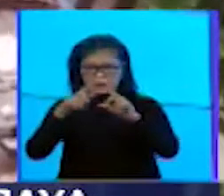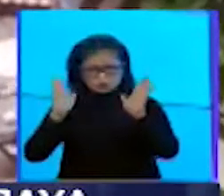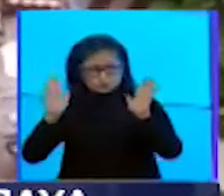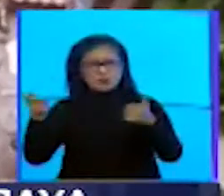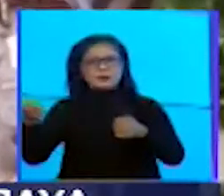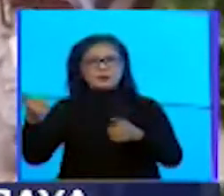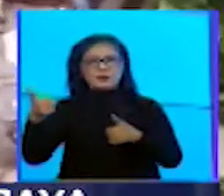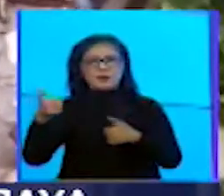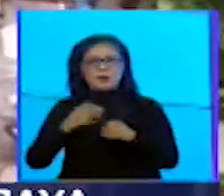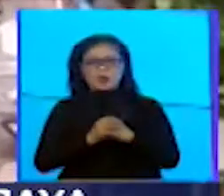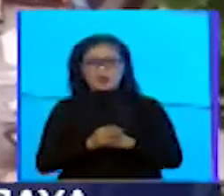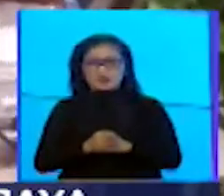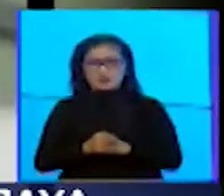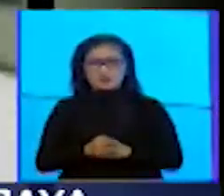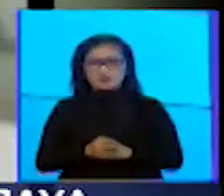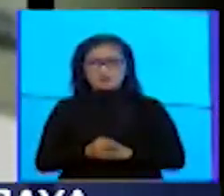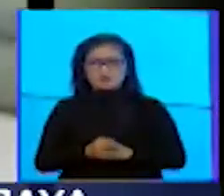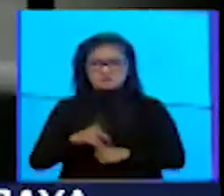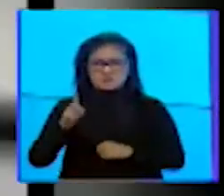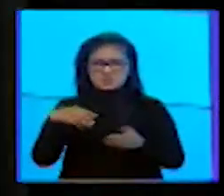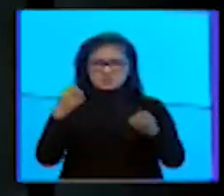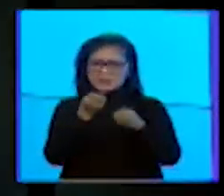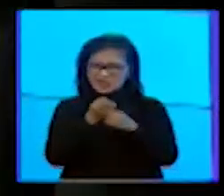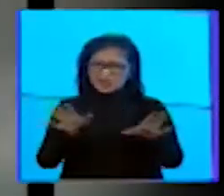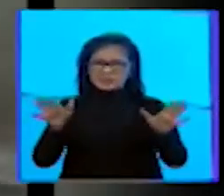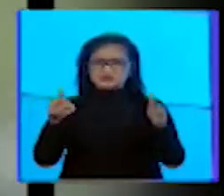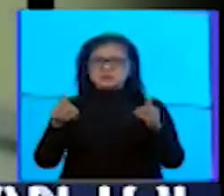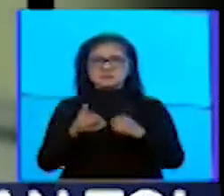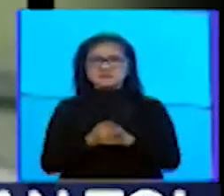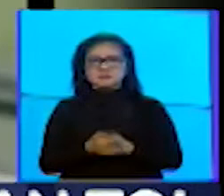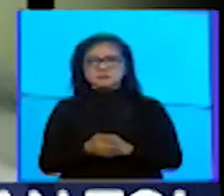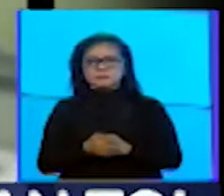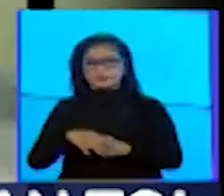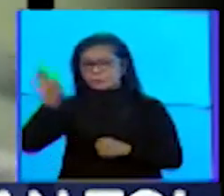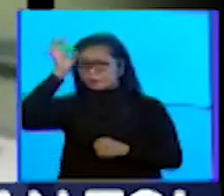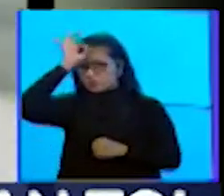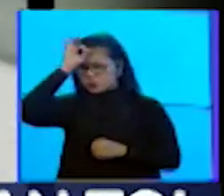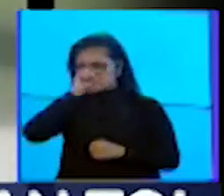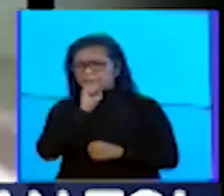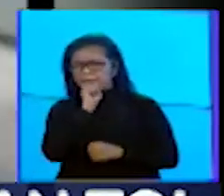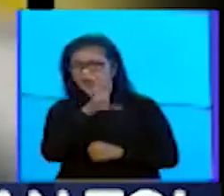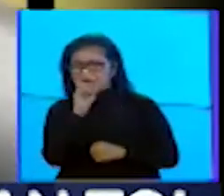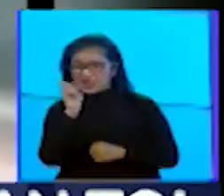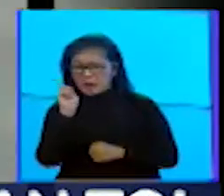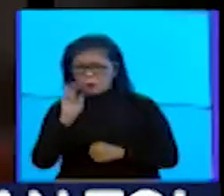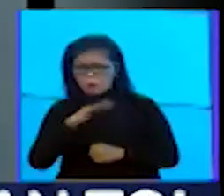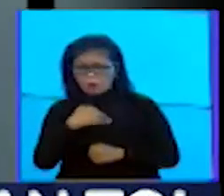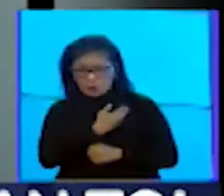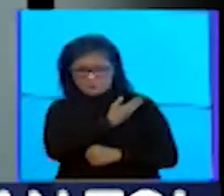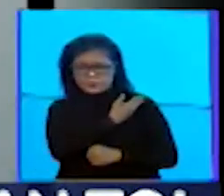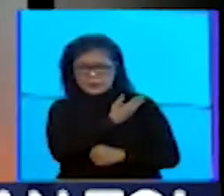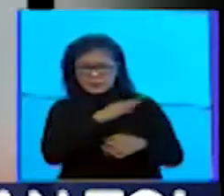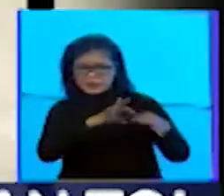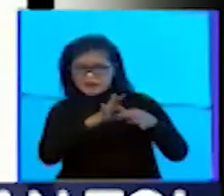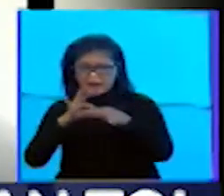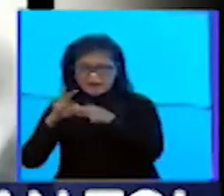marga. Itu juga gratis. Aparat kepolisian meminta supir truk yang menjadi korban kawanan derek liar untuk melaporkan pemerasan yang